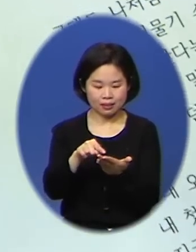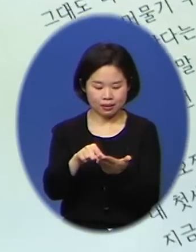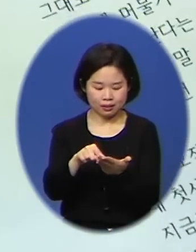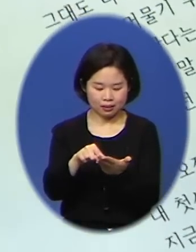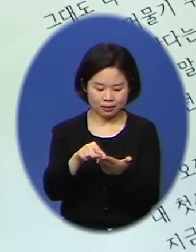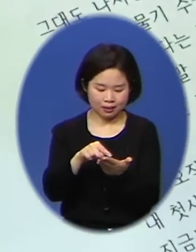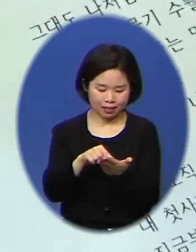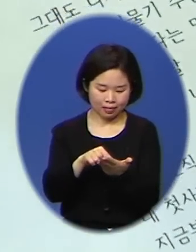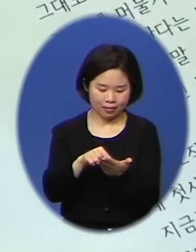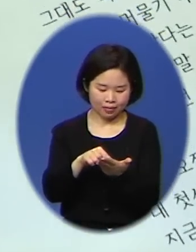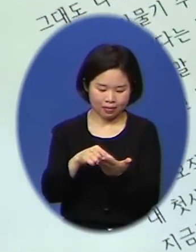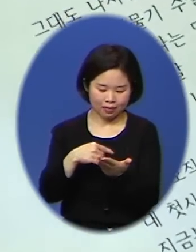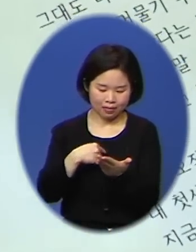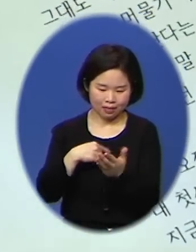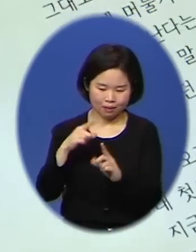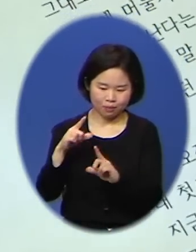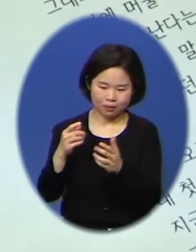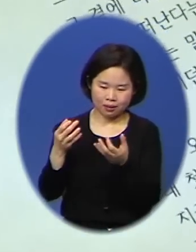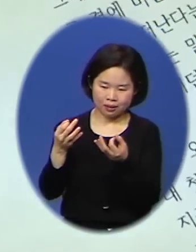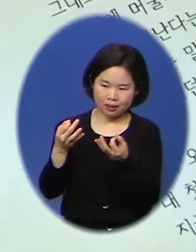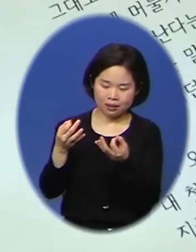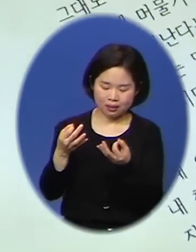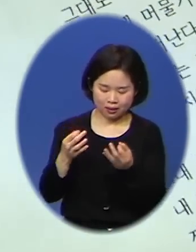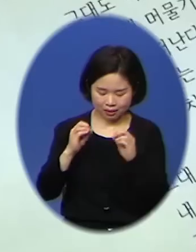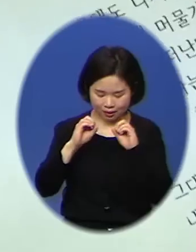맞춰보는 나를 보내요.